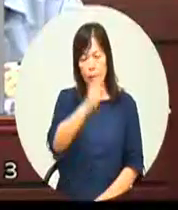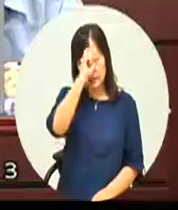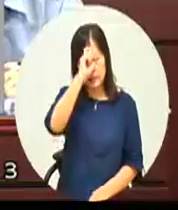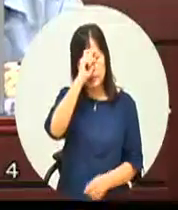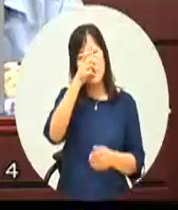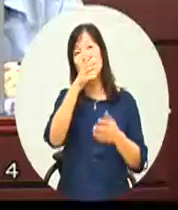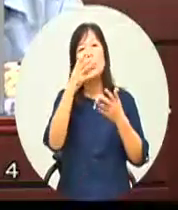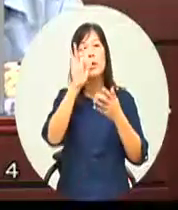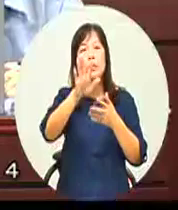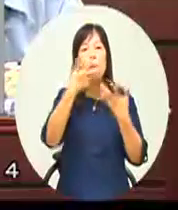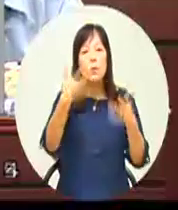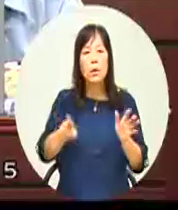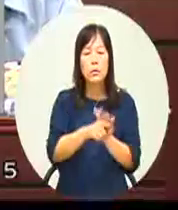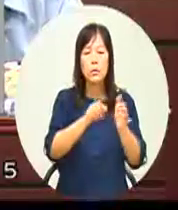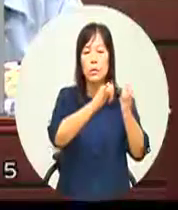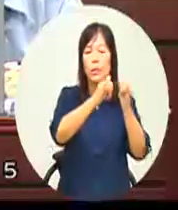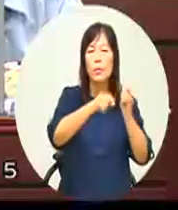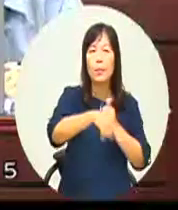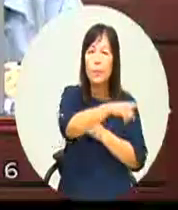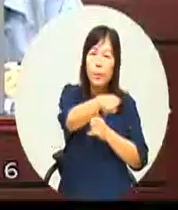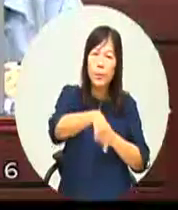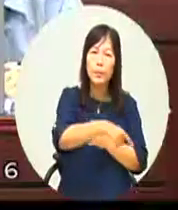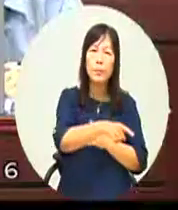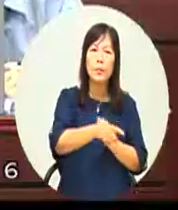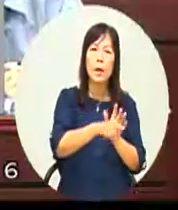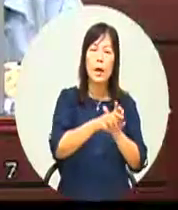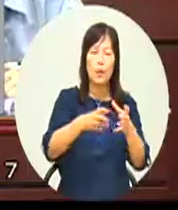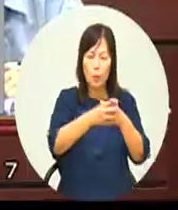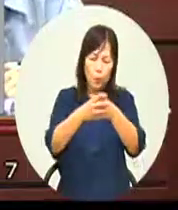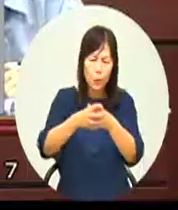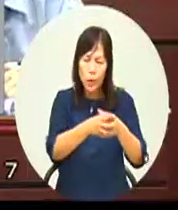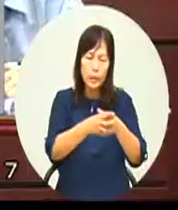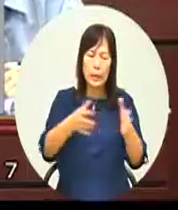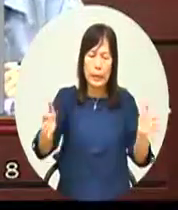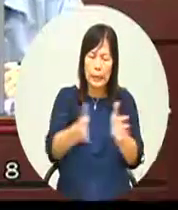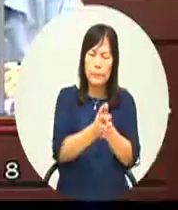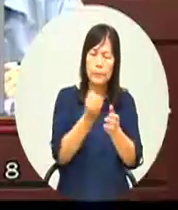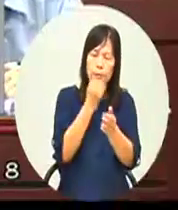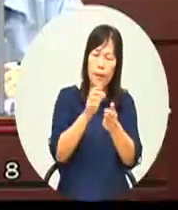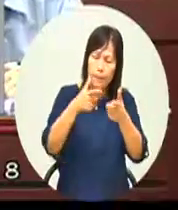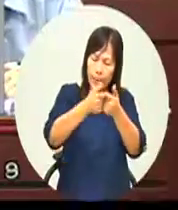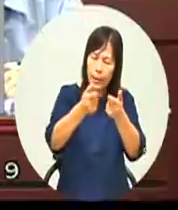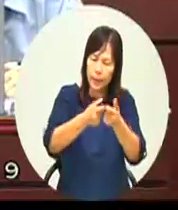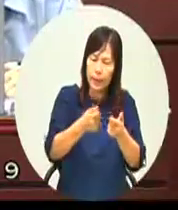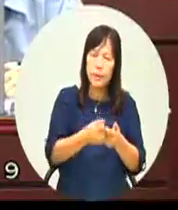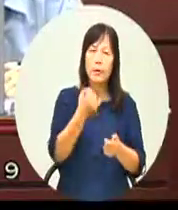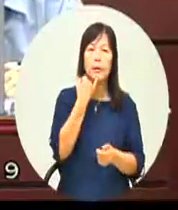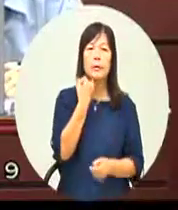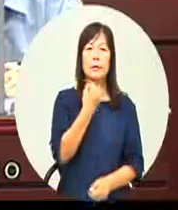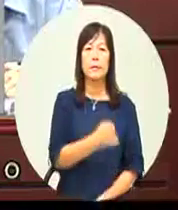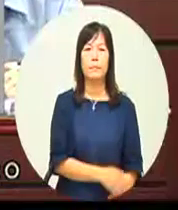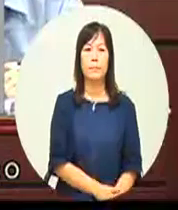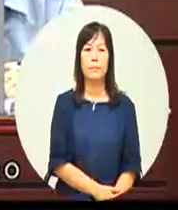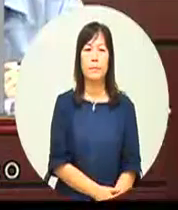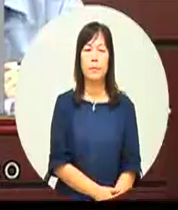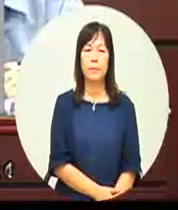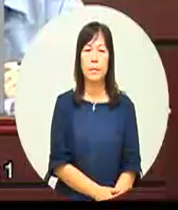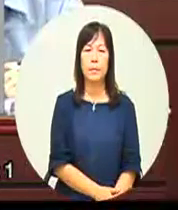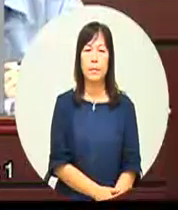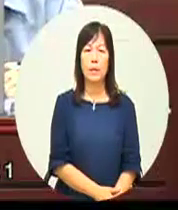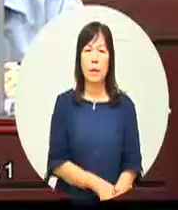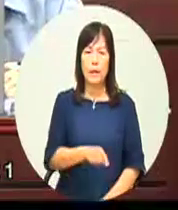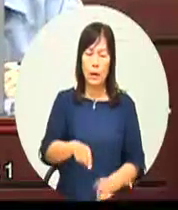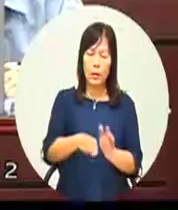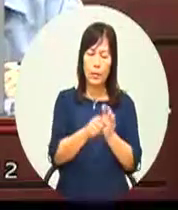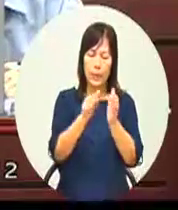个居民还有我们的团体都能够共同响应这样的一个概念，那让我们在整